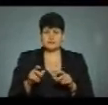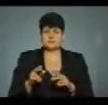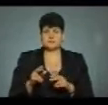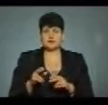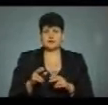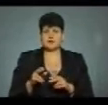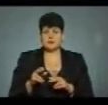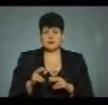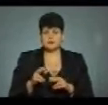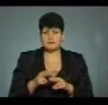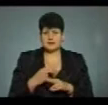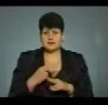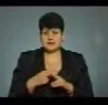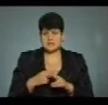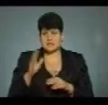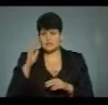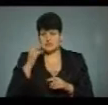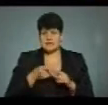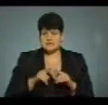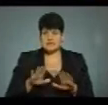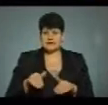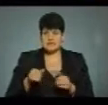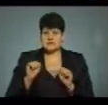Тобто це дасть змогу